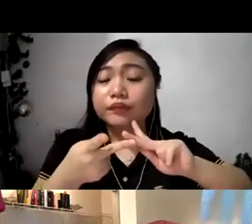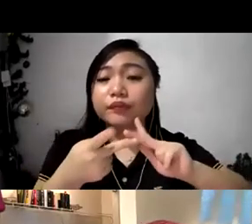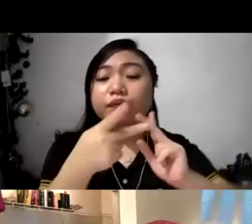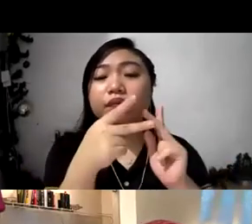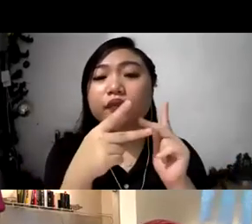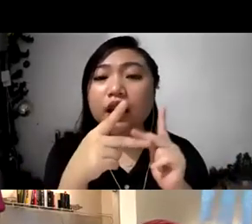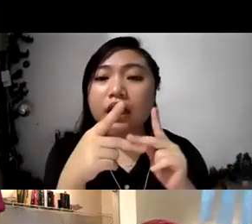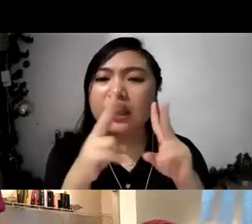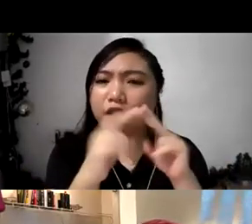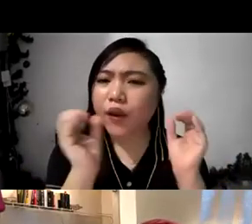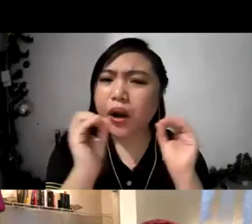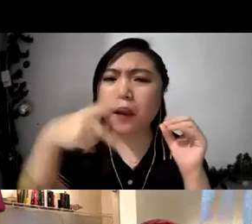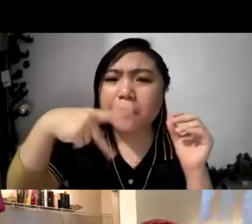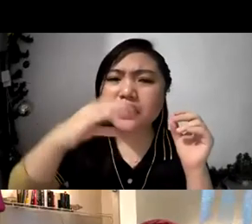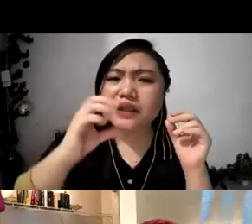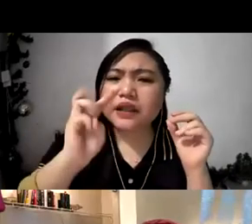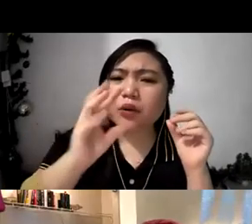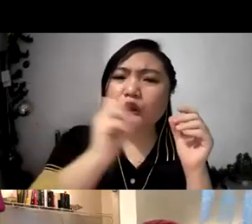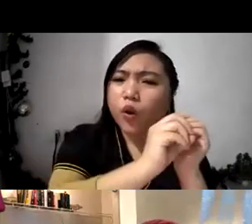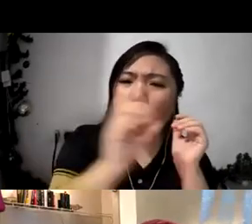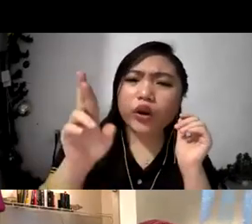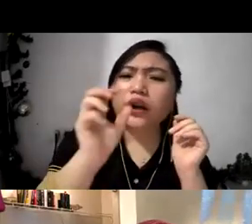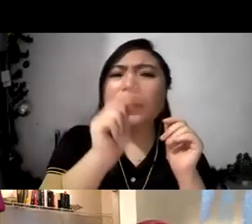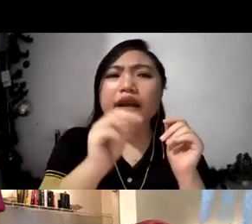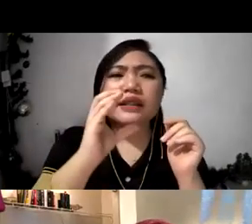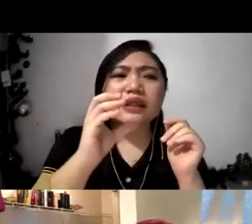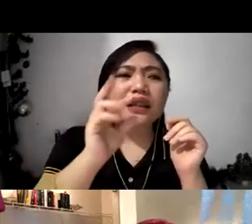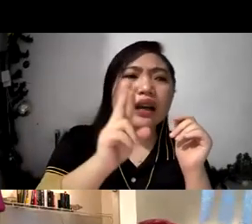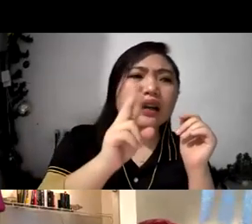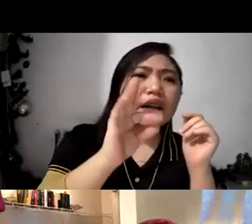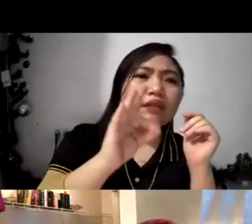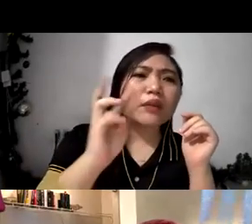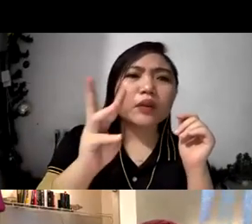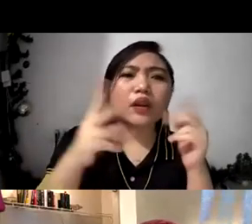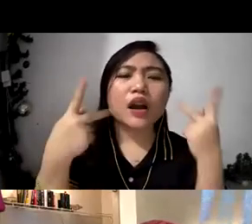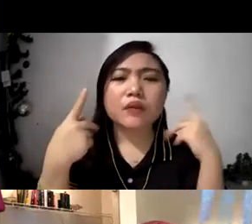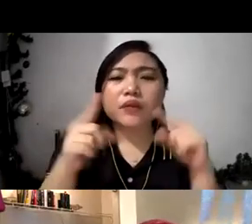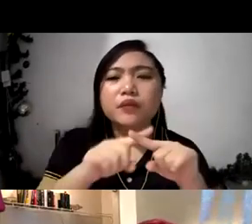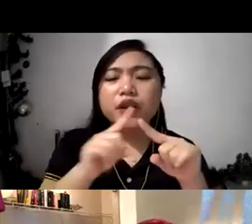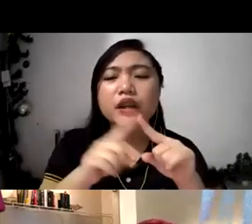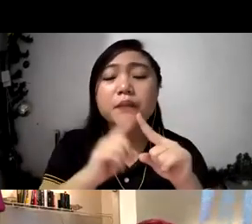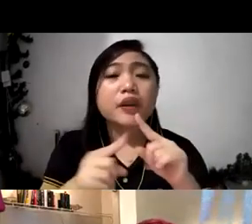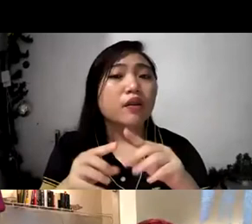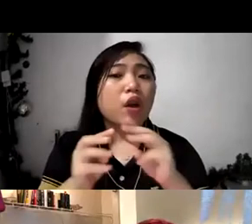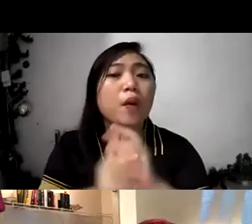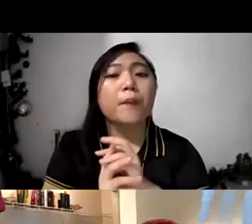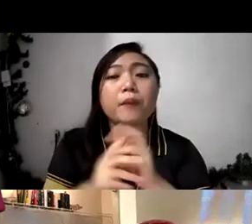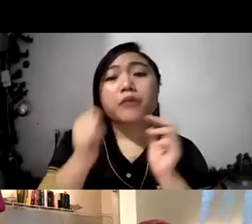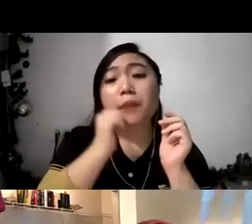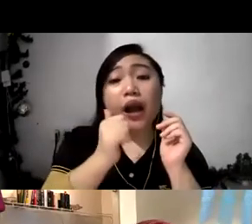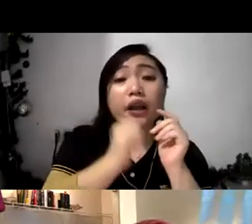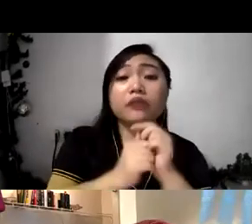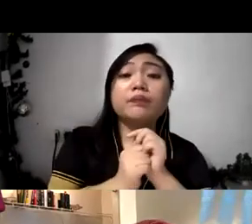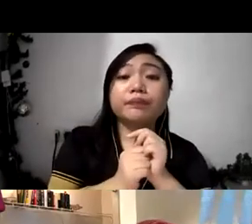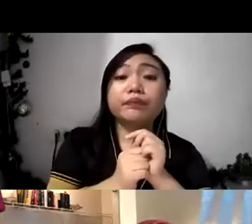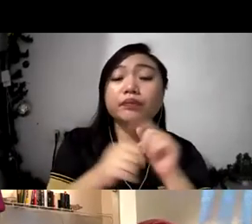yung PCW, NCRFW, may mga civil society organization, may mga women's movement, may mga